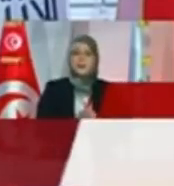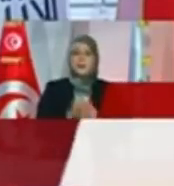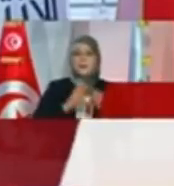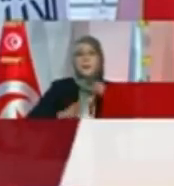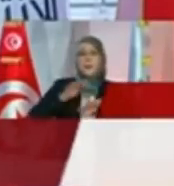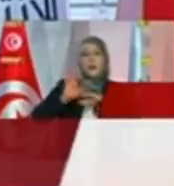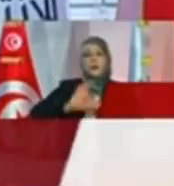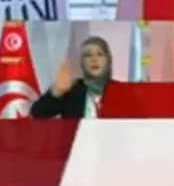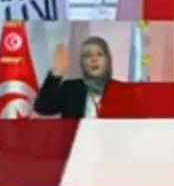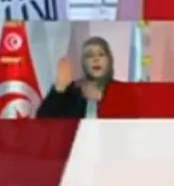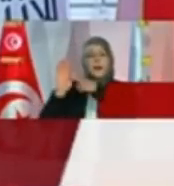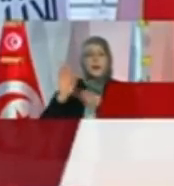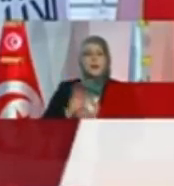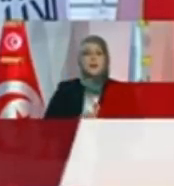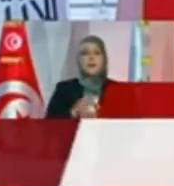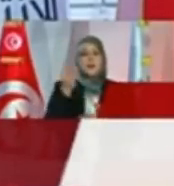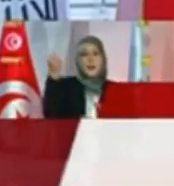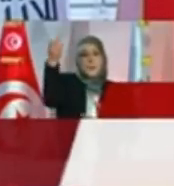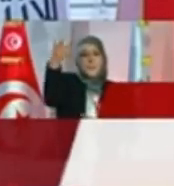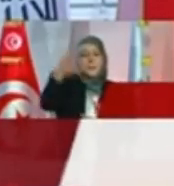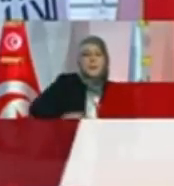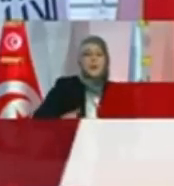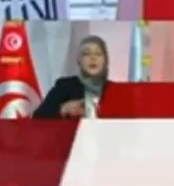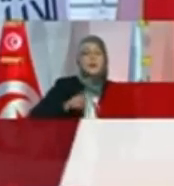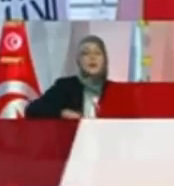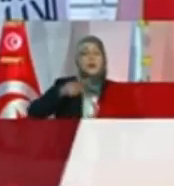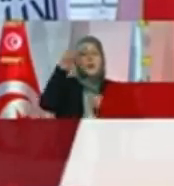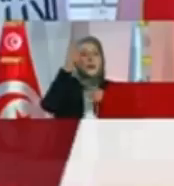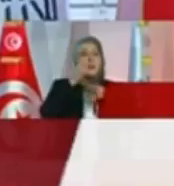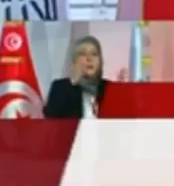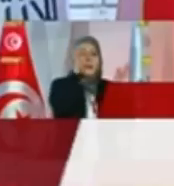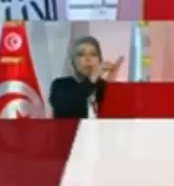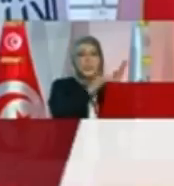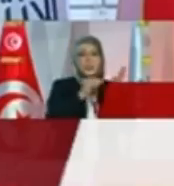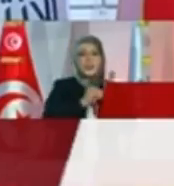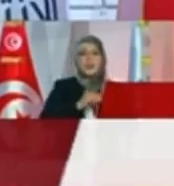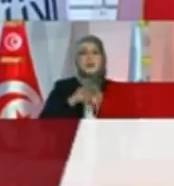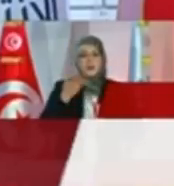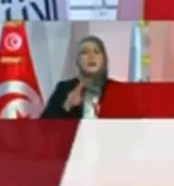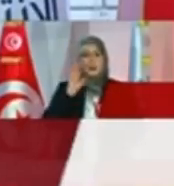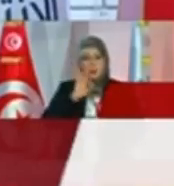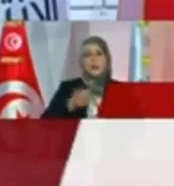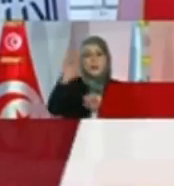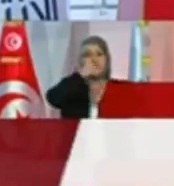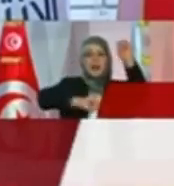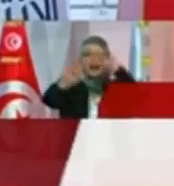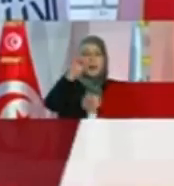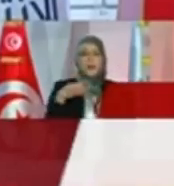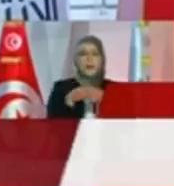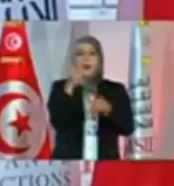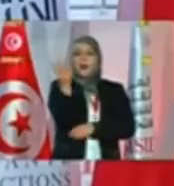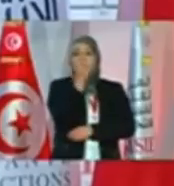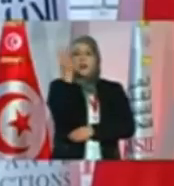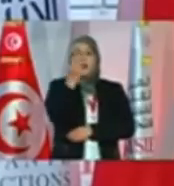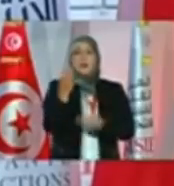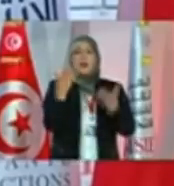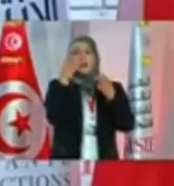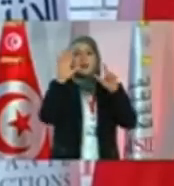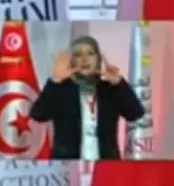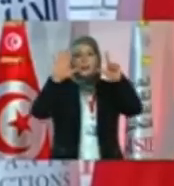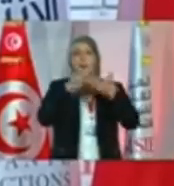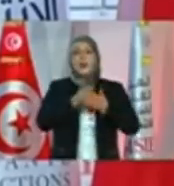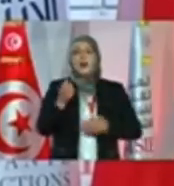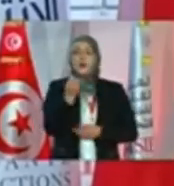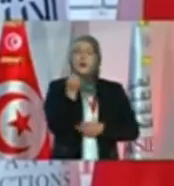جانب آخر، فقد بلغ العدد الجملي للناخبين المسجلين المعنيين بتنظيم الدورة الثانية